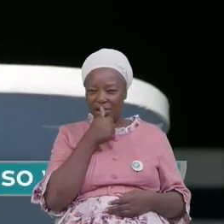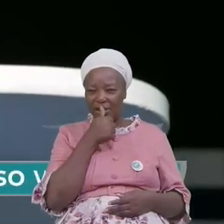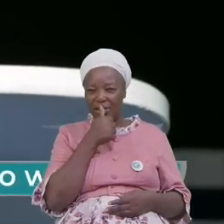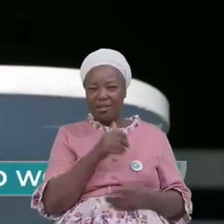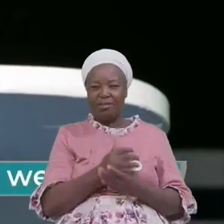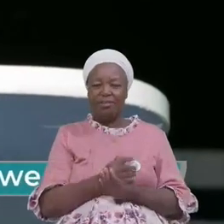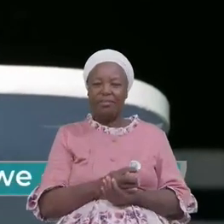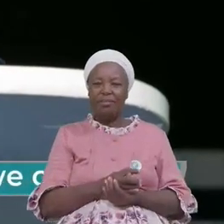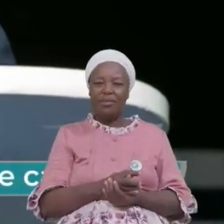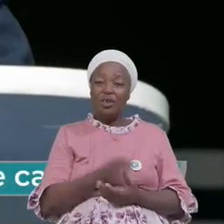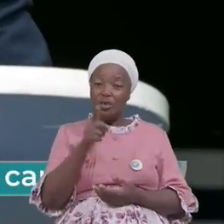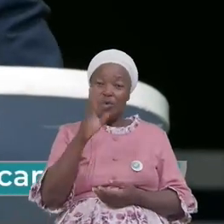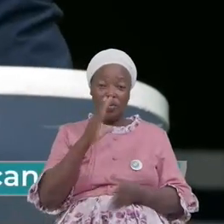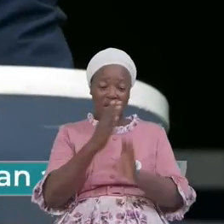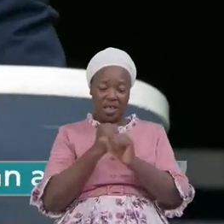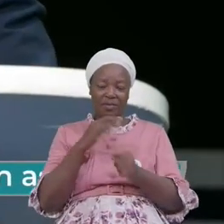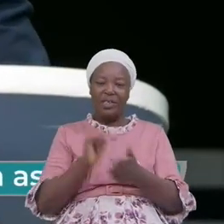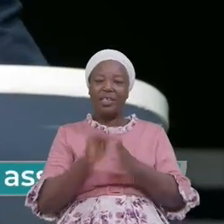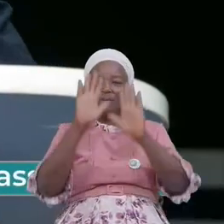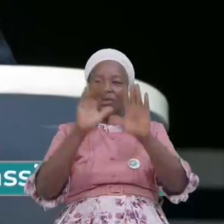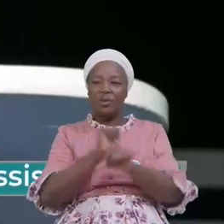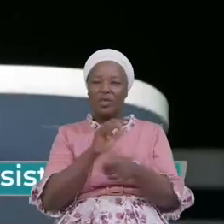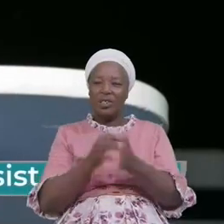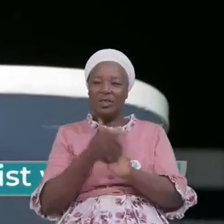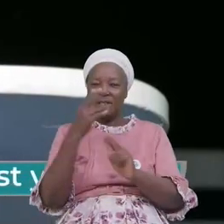Sois patient et tu recevras ton miracle.